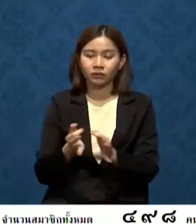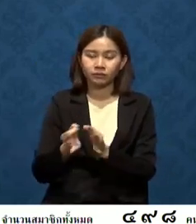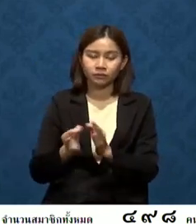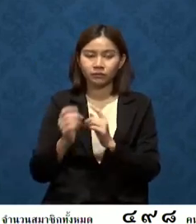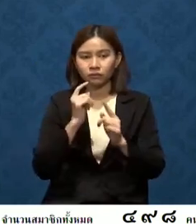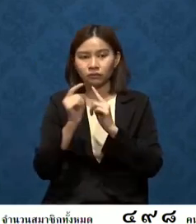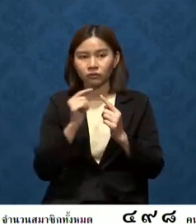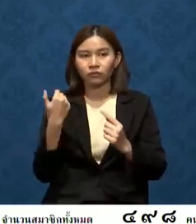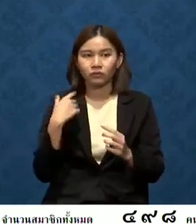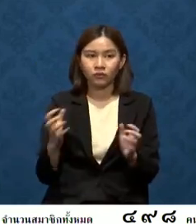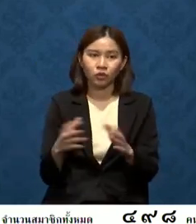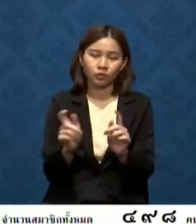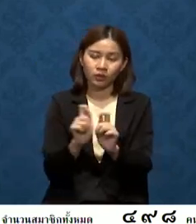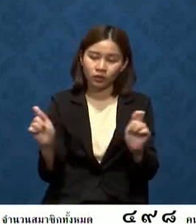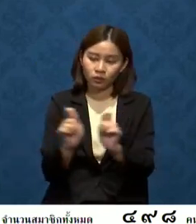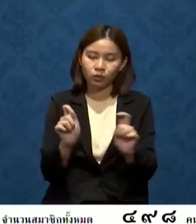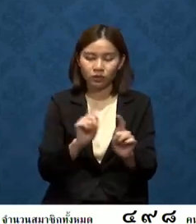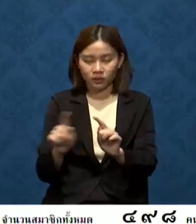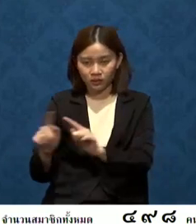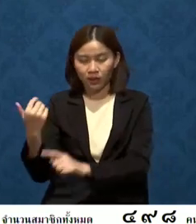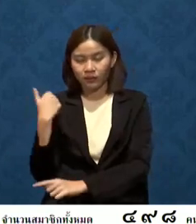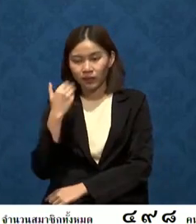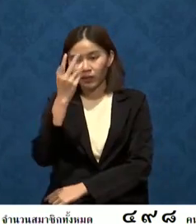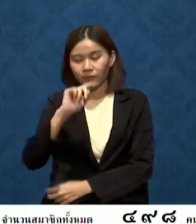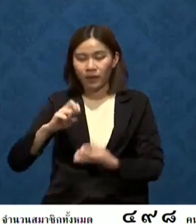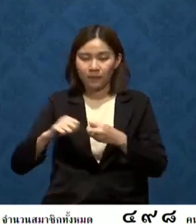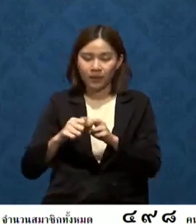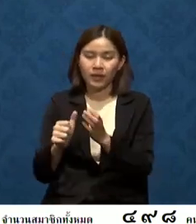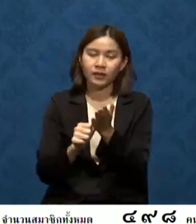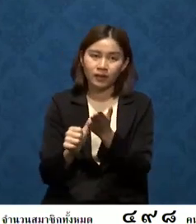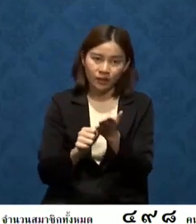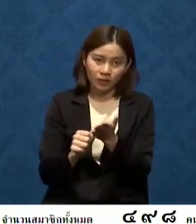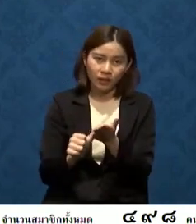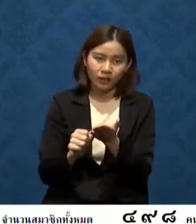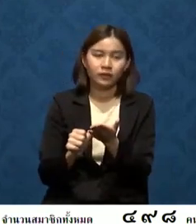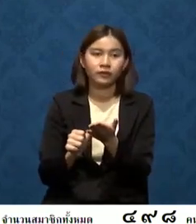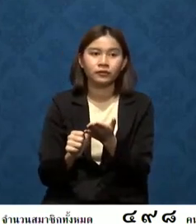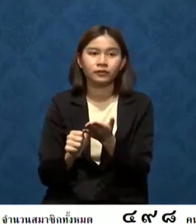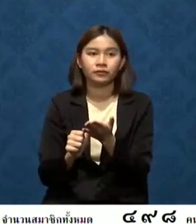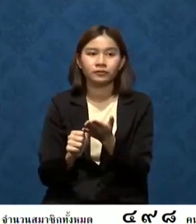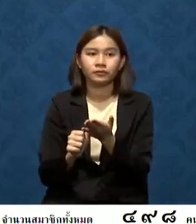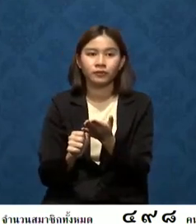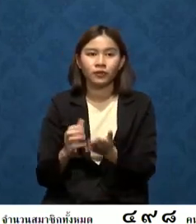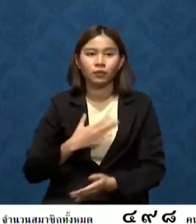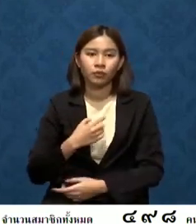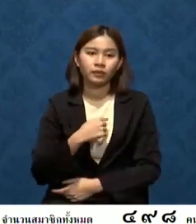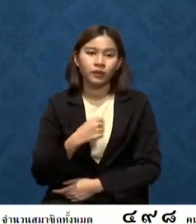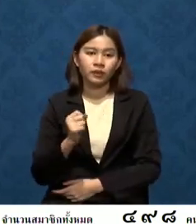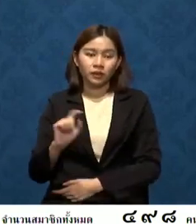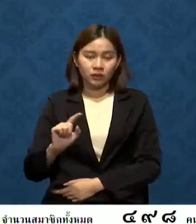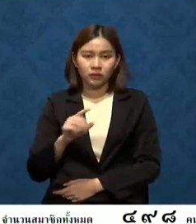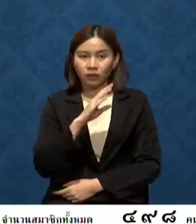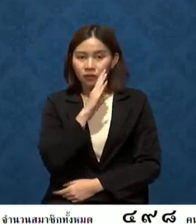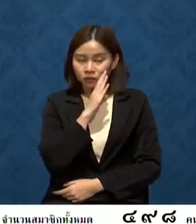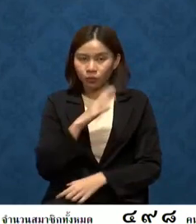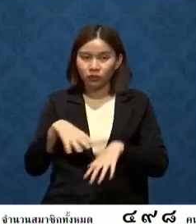ามีการตั้งคณะอนุกรรมการต่างๆขึ้นมาเพื่อที่จะคลี่คลายปัญหาเหล่านี้ได้ผมยืนยันอีกครั้งหนึ่งว่าถ้าหากว่าเรา